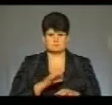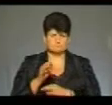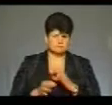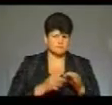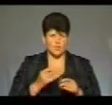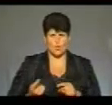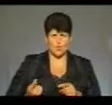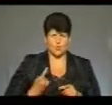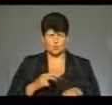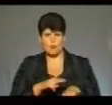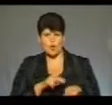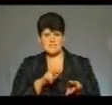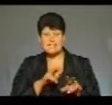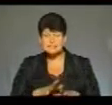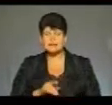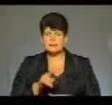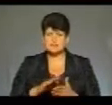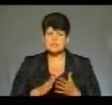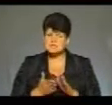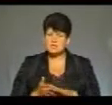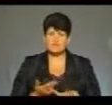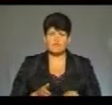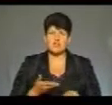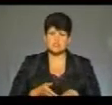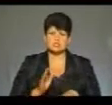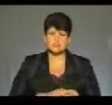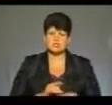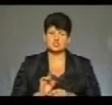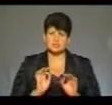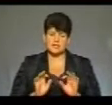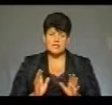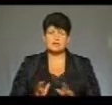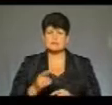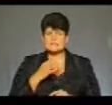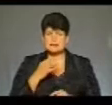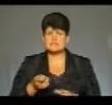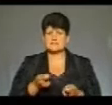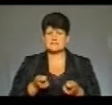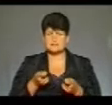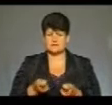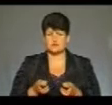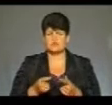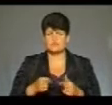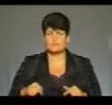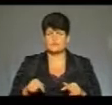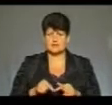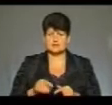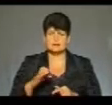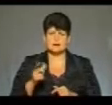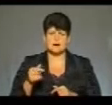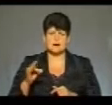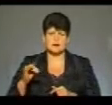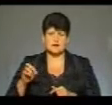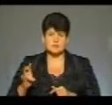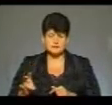охороною поліцейських. Їхній стан стабільно важкий, розповів завідувач ортопедо-травматологічного відділення цієї лікарні Сергій Гаріян. За